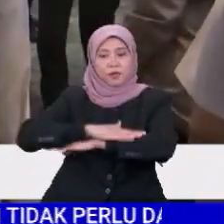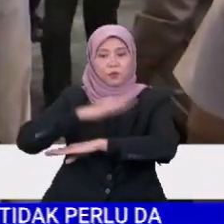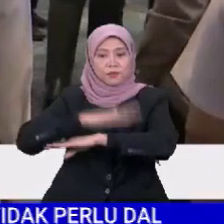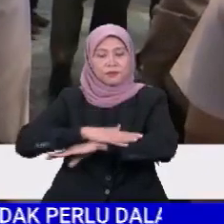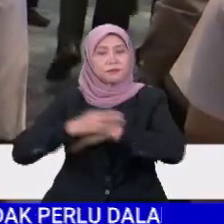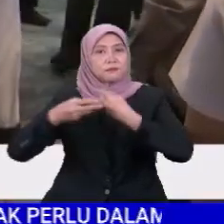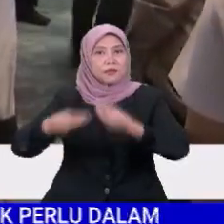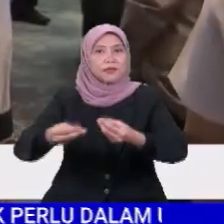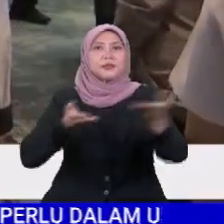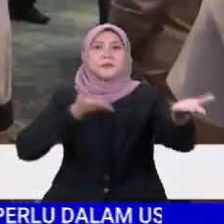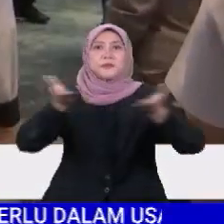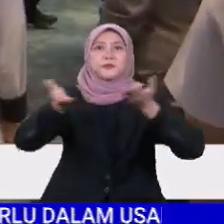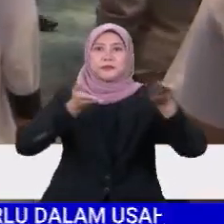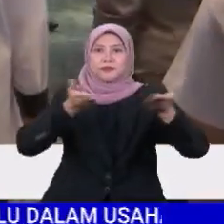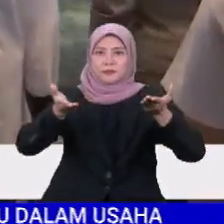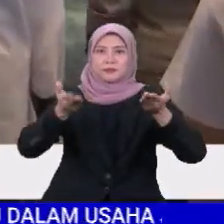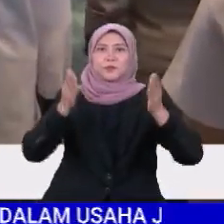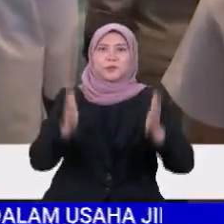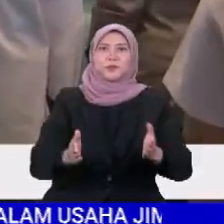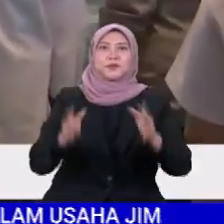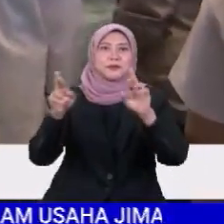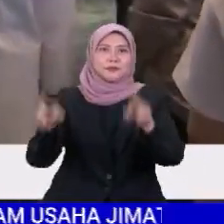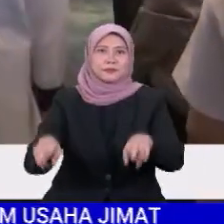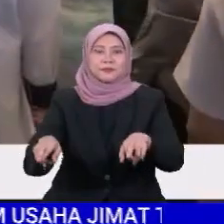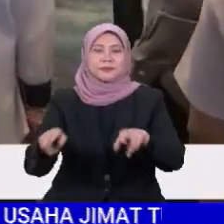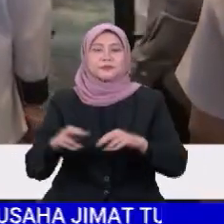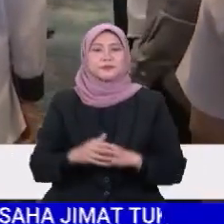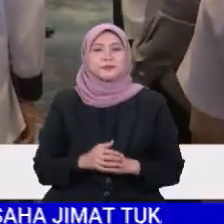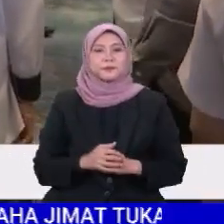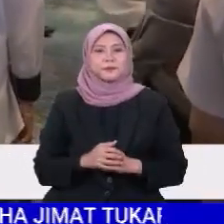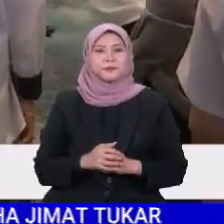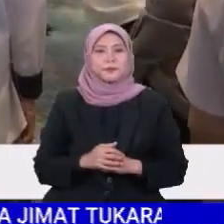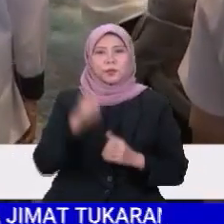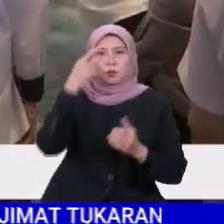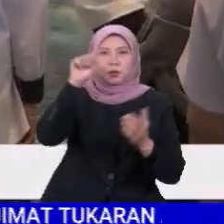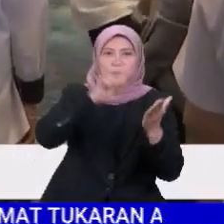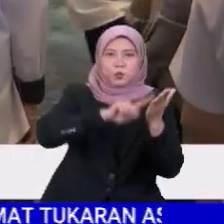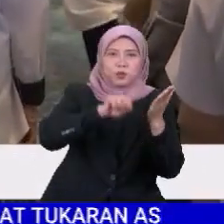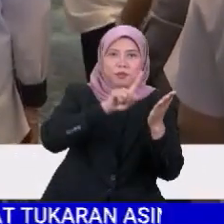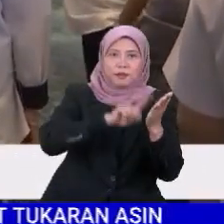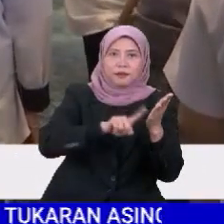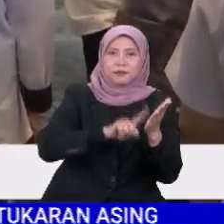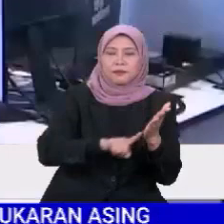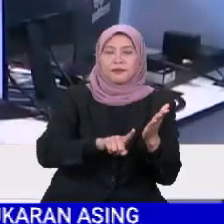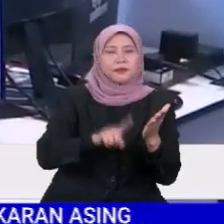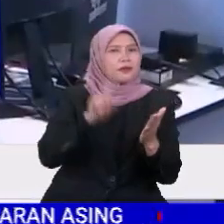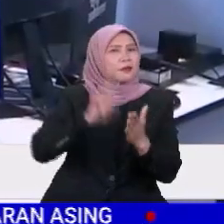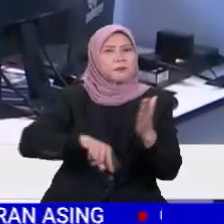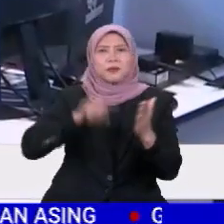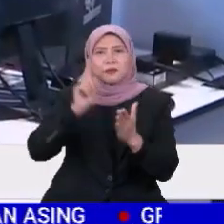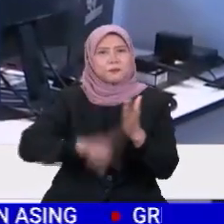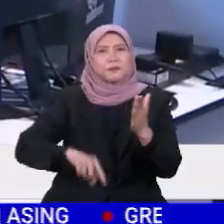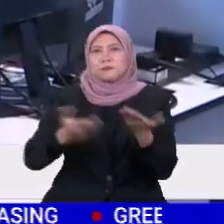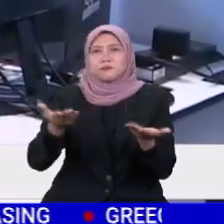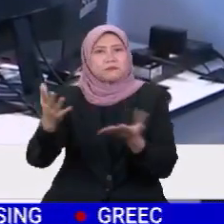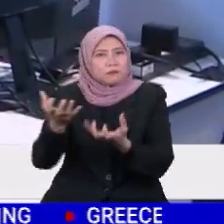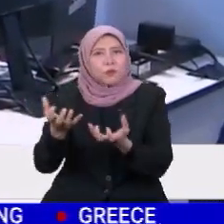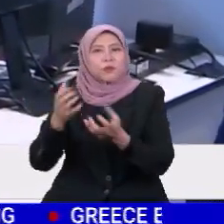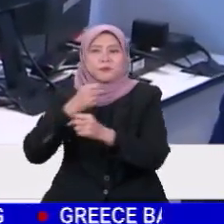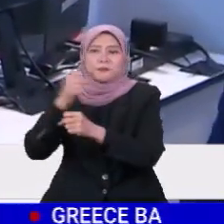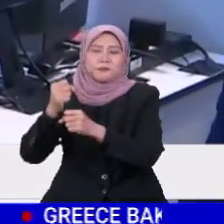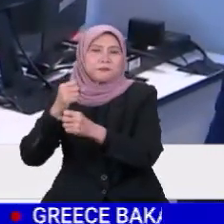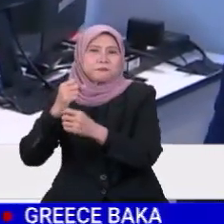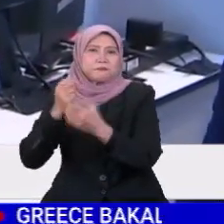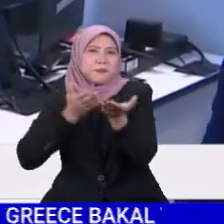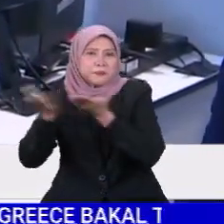memberi perkhidmatan langsung kepada rakyat untuk menyemak dan juga memastikan apa saja bentuk perkhidmatan yang ditawarkan